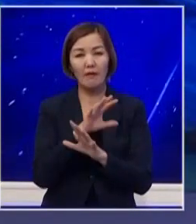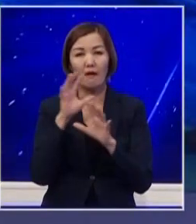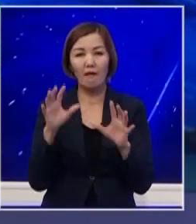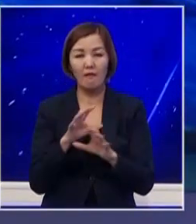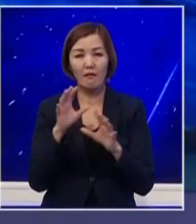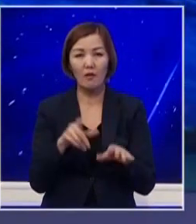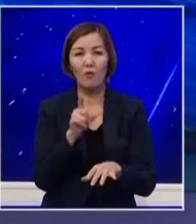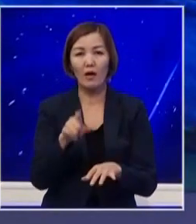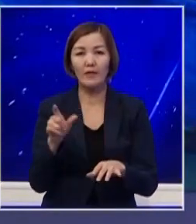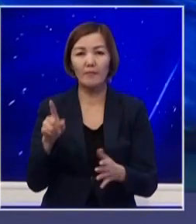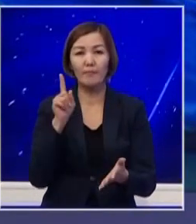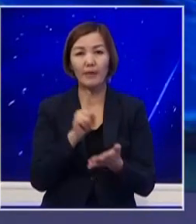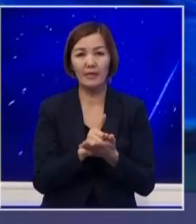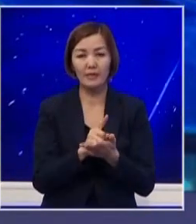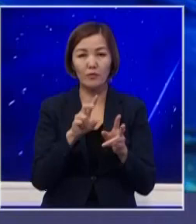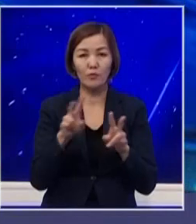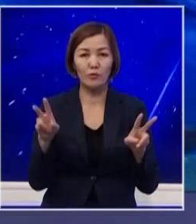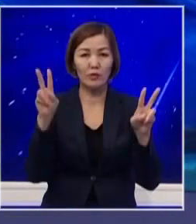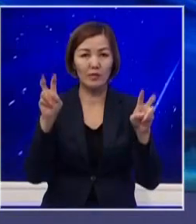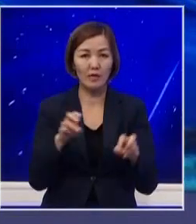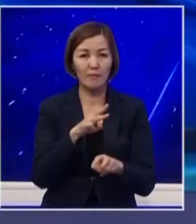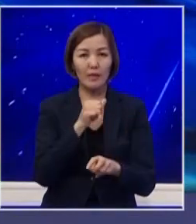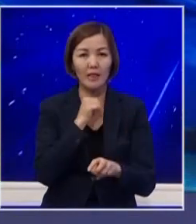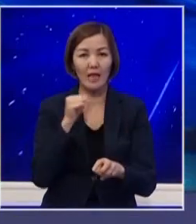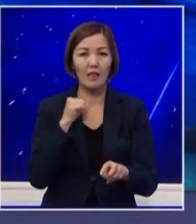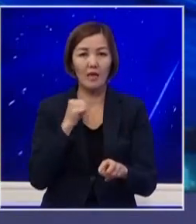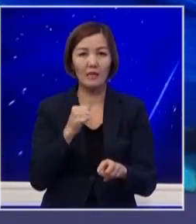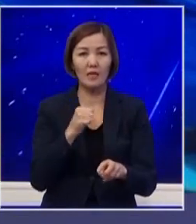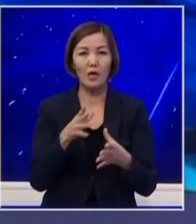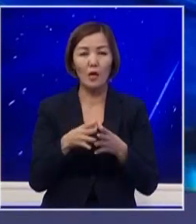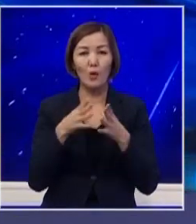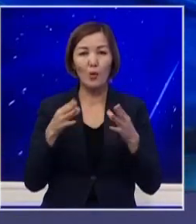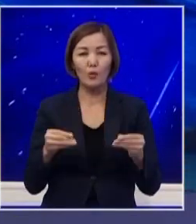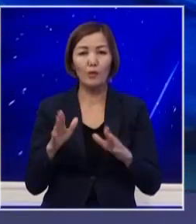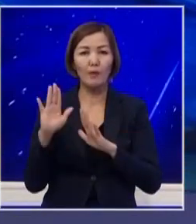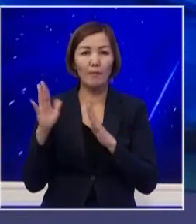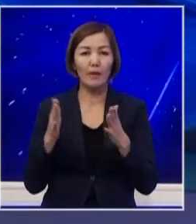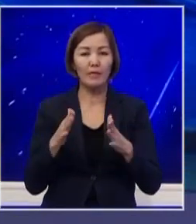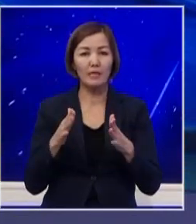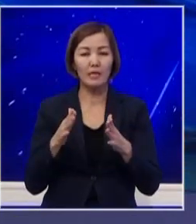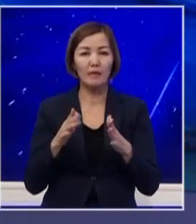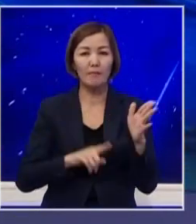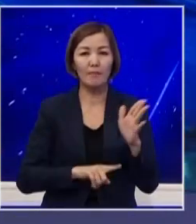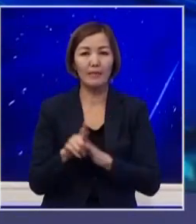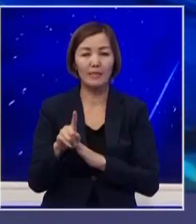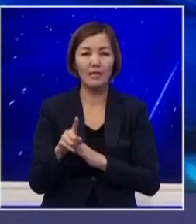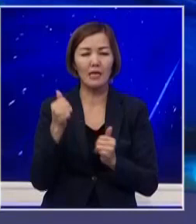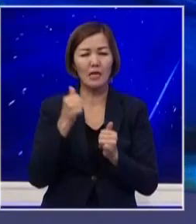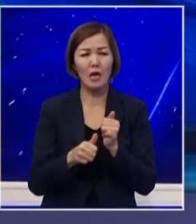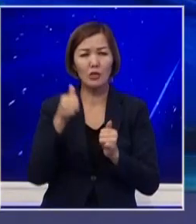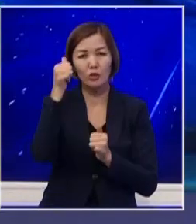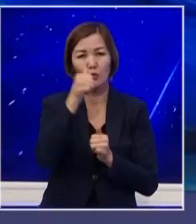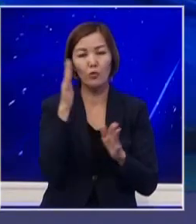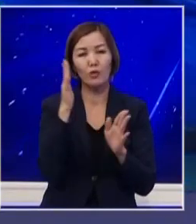Табиғатты аялау адамзаттың парызы осындай тақырыппен Талғар ауданында көктемгі парктер шеруі басталды. Жыл сайын табиғатты қорғау